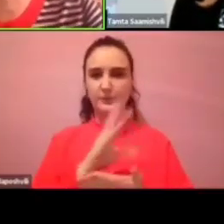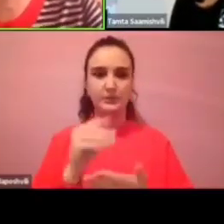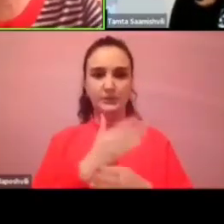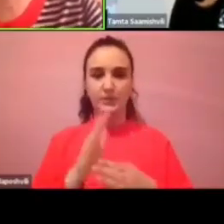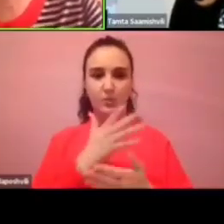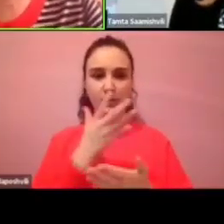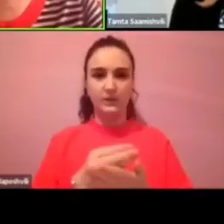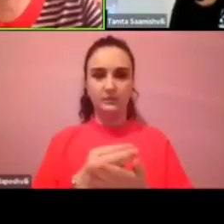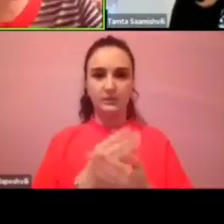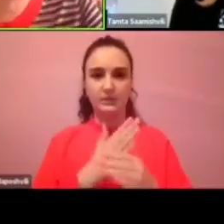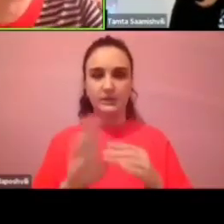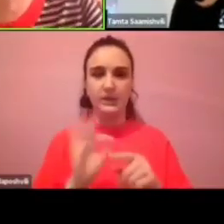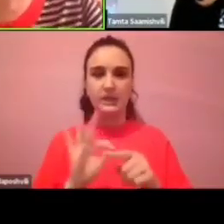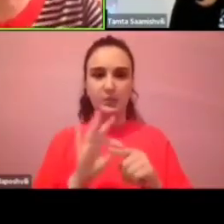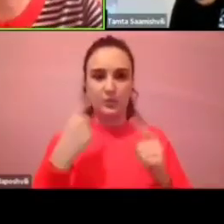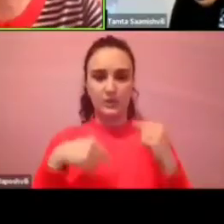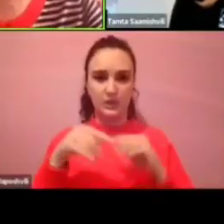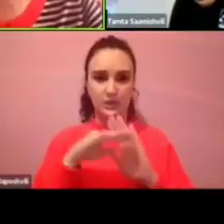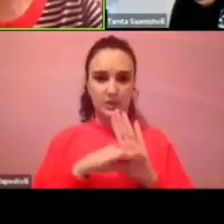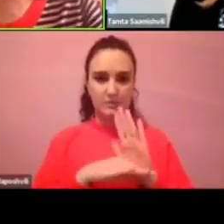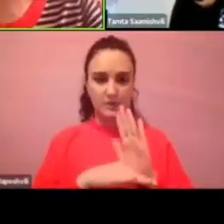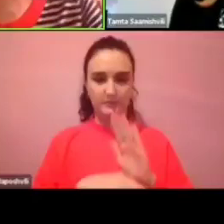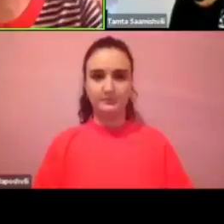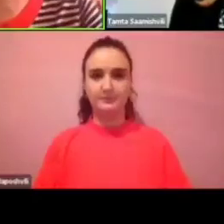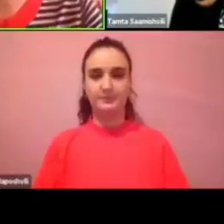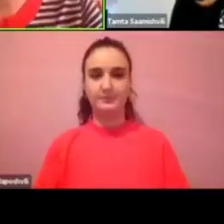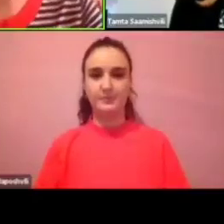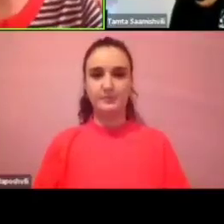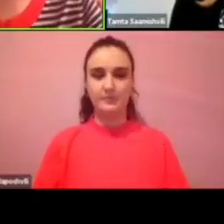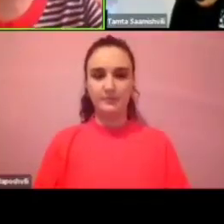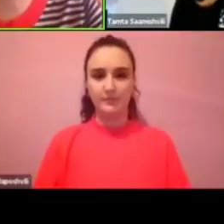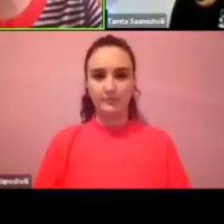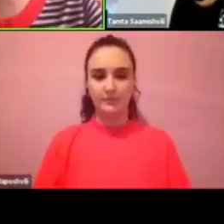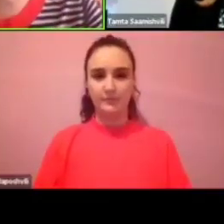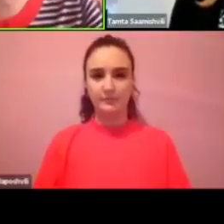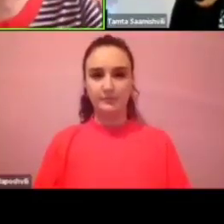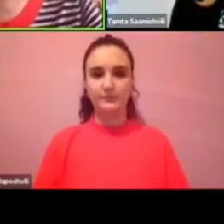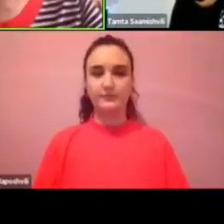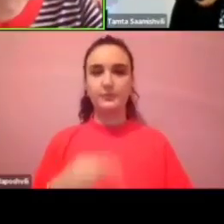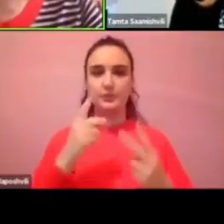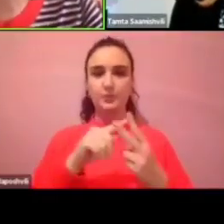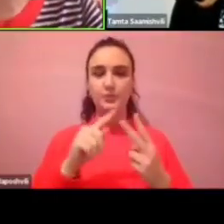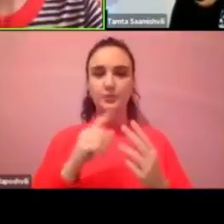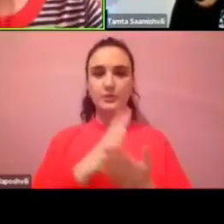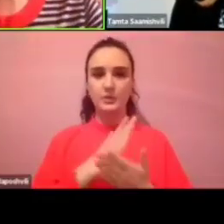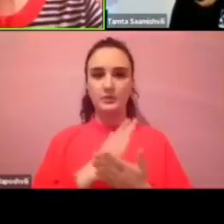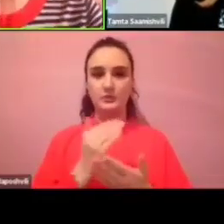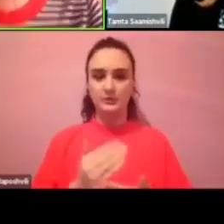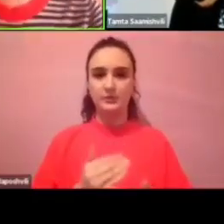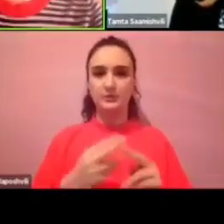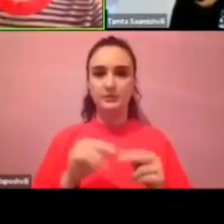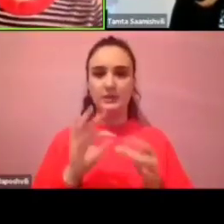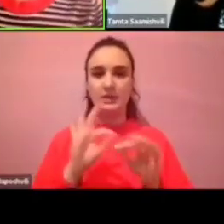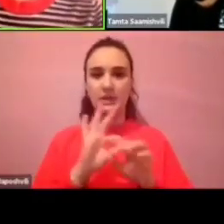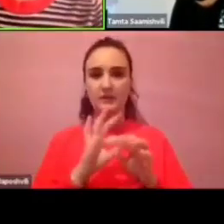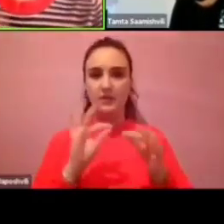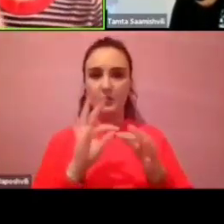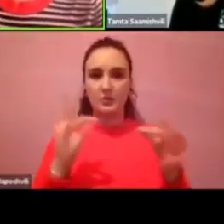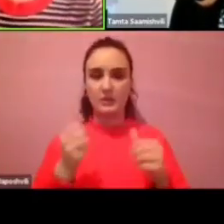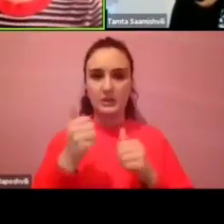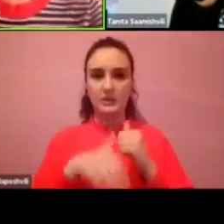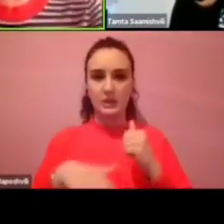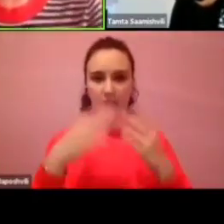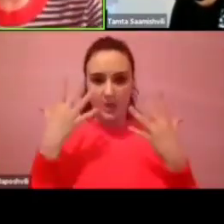დამოუკიდებლად არსებული ცალკე ნერვული სისტემა, ნერვული წნული. ნახეთ, ეს ორი წნული არის, ეხლა არ ჩაუხმავდები და იგი ცენტრალურ ესე იგი ეს